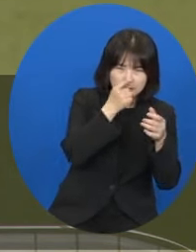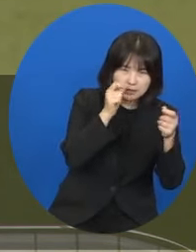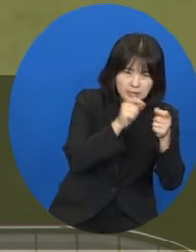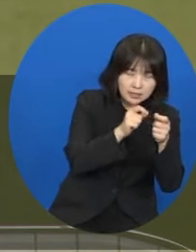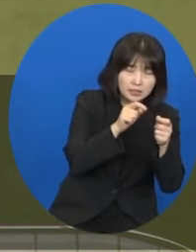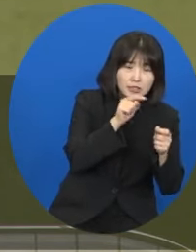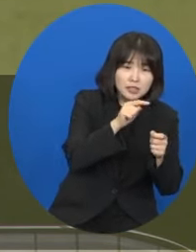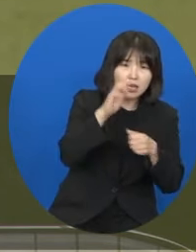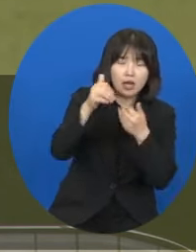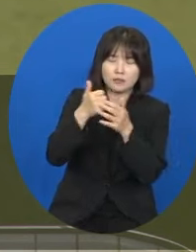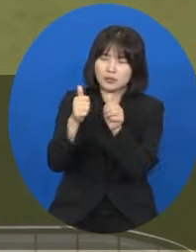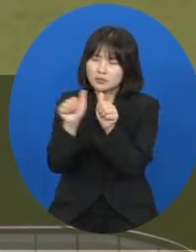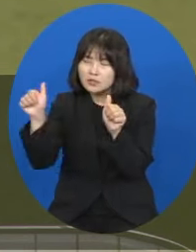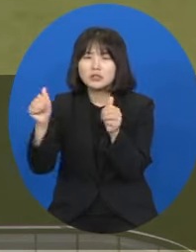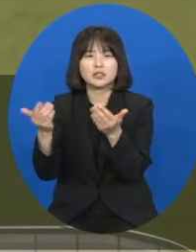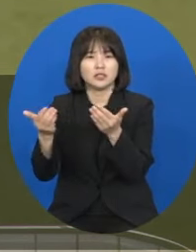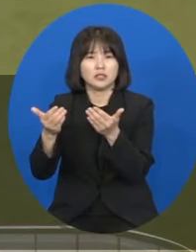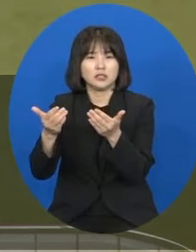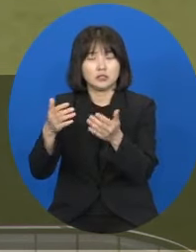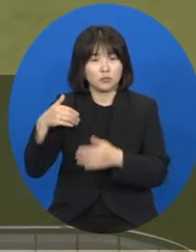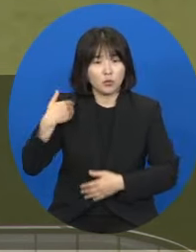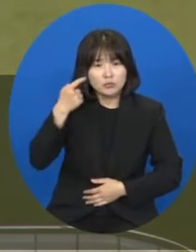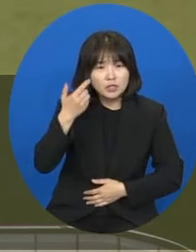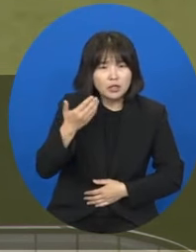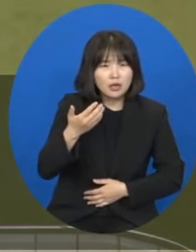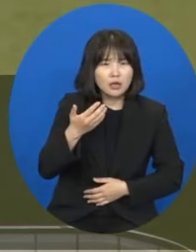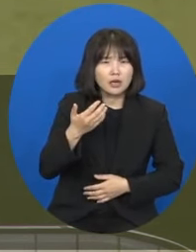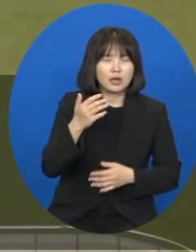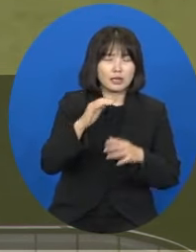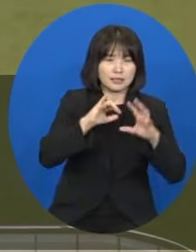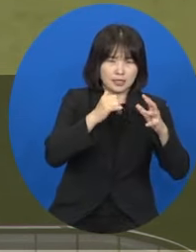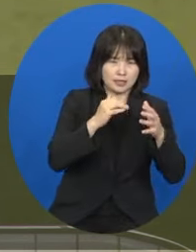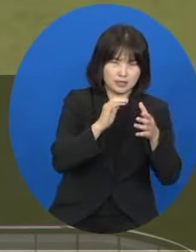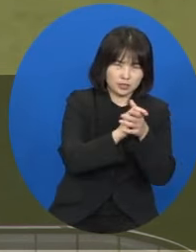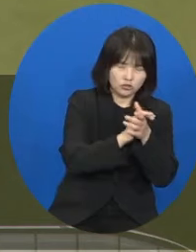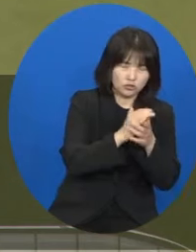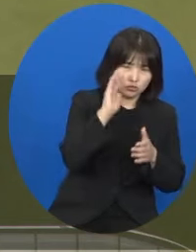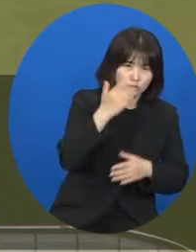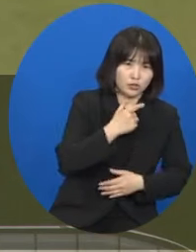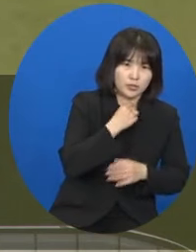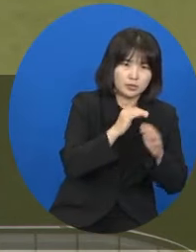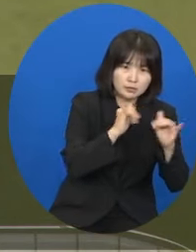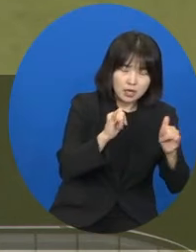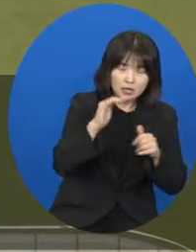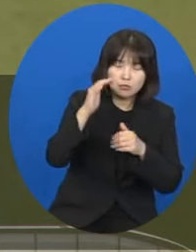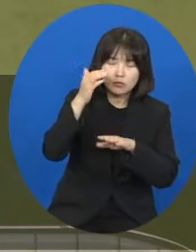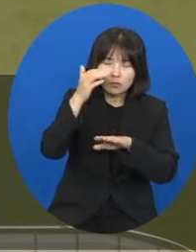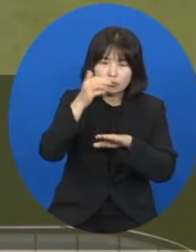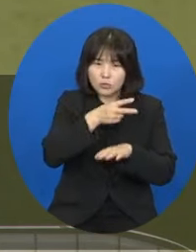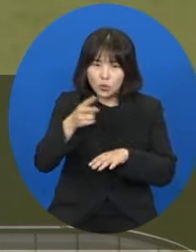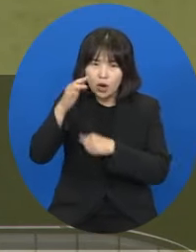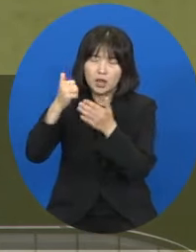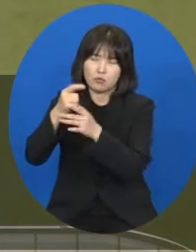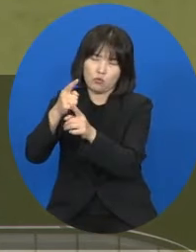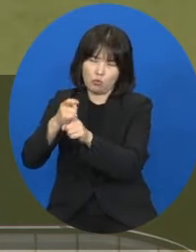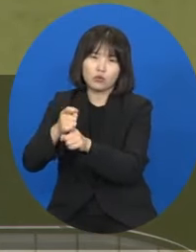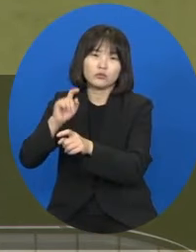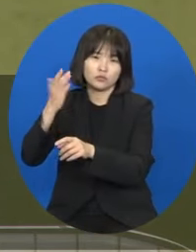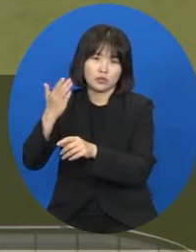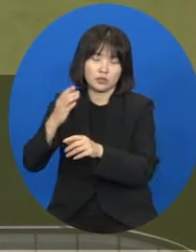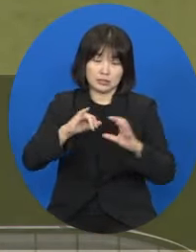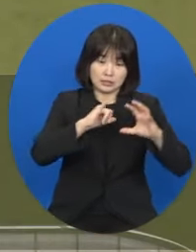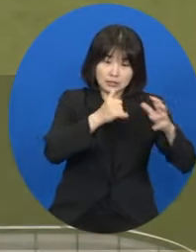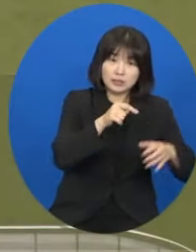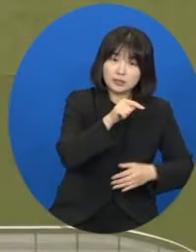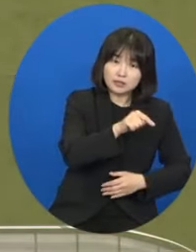이름을 알지 못합니까? 누구든지 세상의 친구가 되려고 하는 사람은 하나님의 원수가 되는 것입니다. 여기서의 세상은